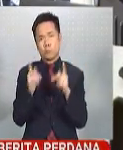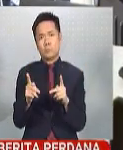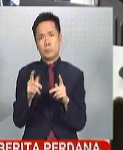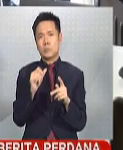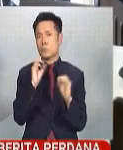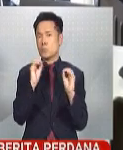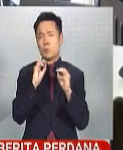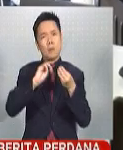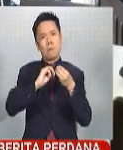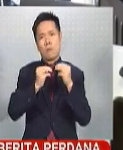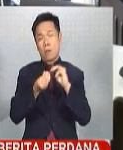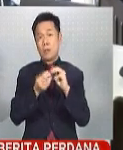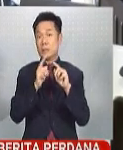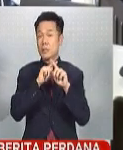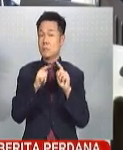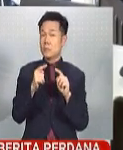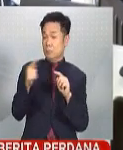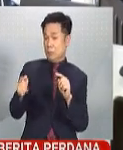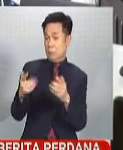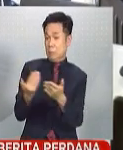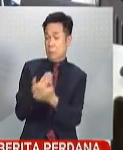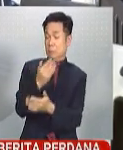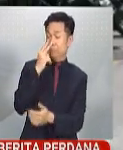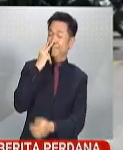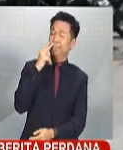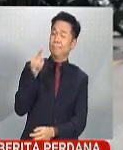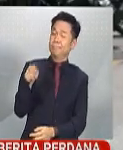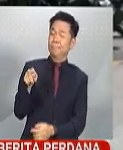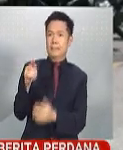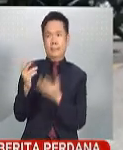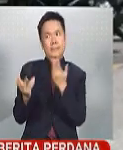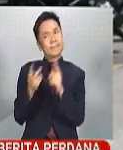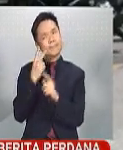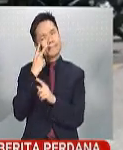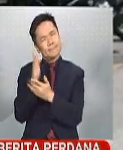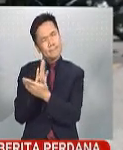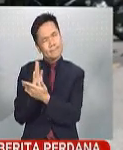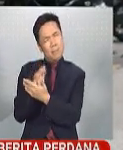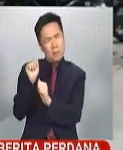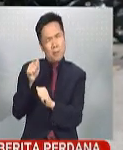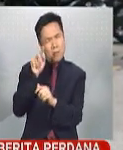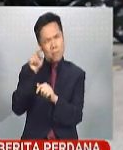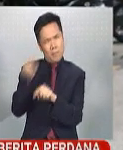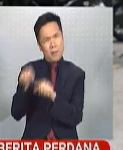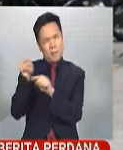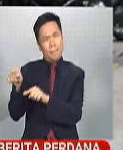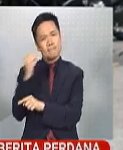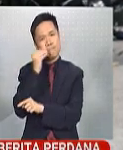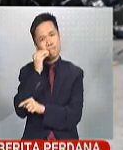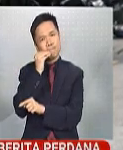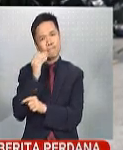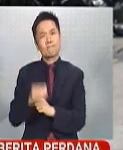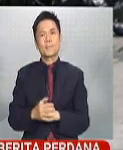kurang pergi makan ke tempat tu, kita kena tengok dulu lah. Muhammad Syabisa, RTM.